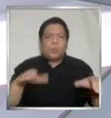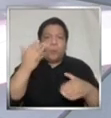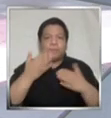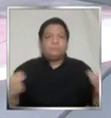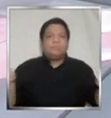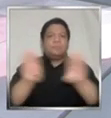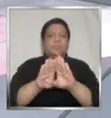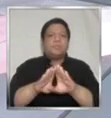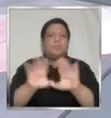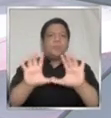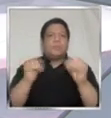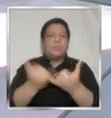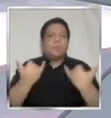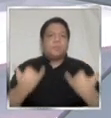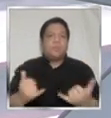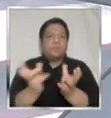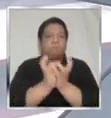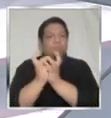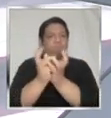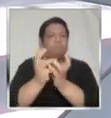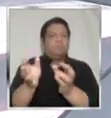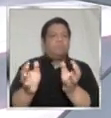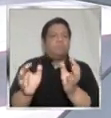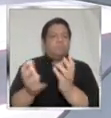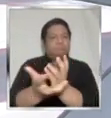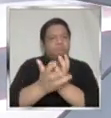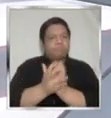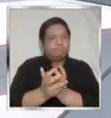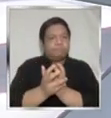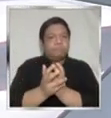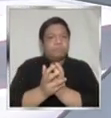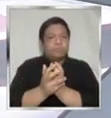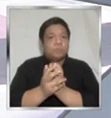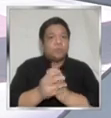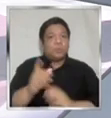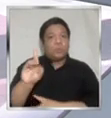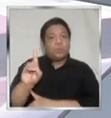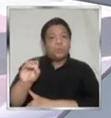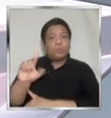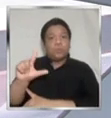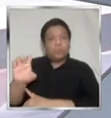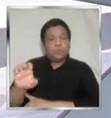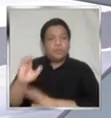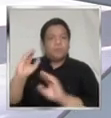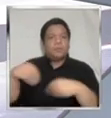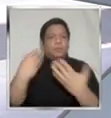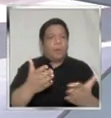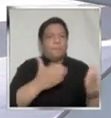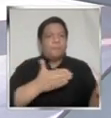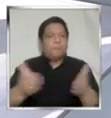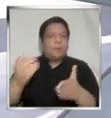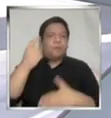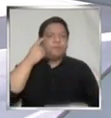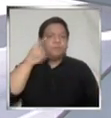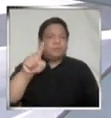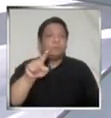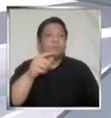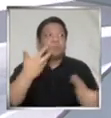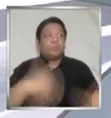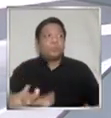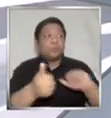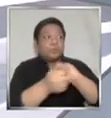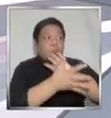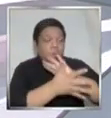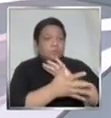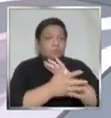pinapasukan ngayong extended community quarantine. Kaya naglatagan dole ng post-COVID recovery plan kung saan meron umanong magbibigay